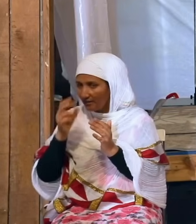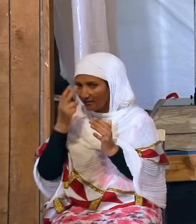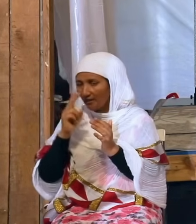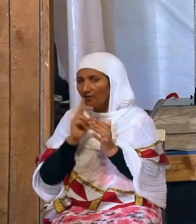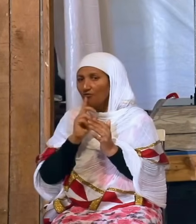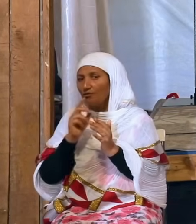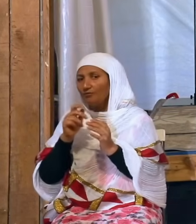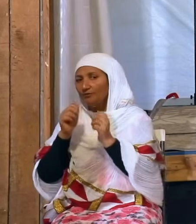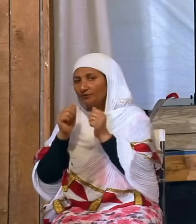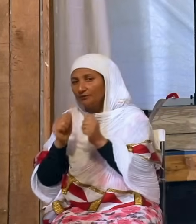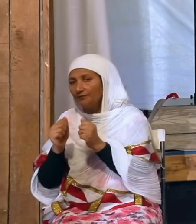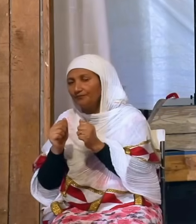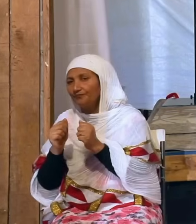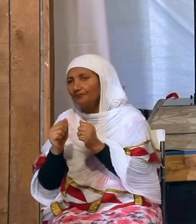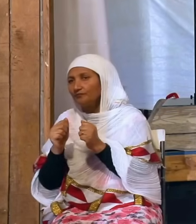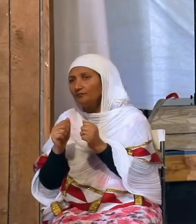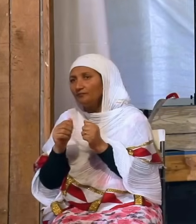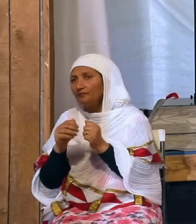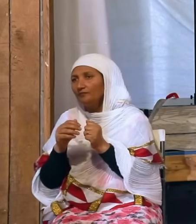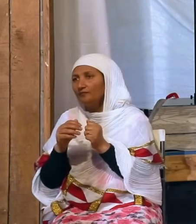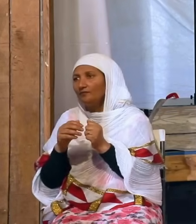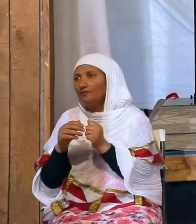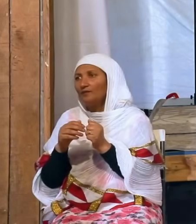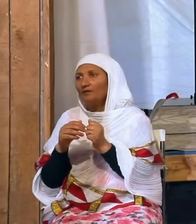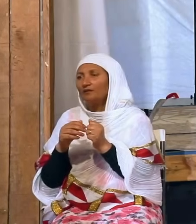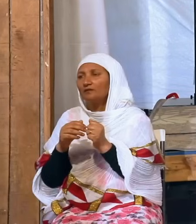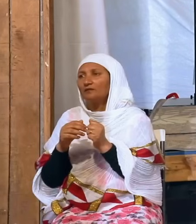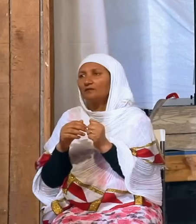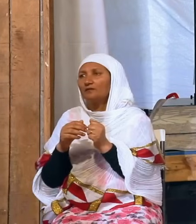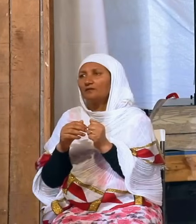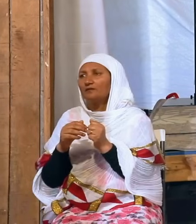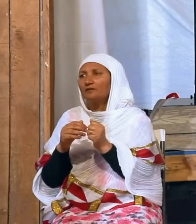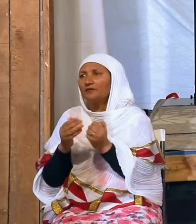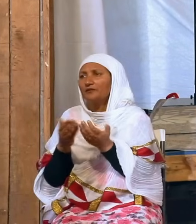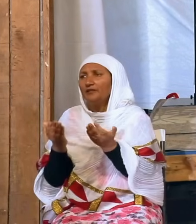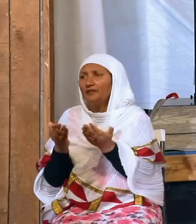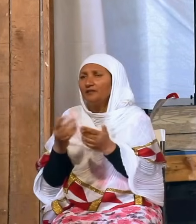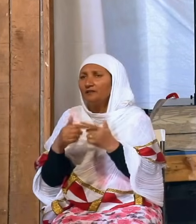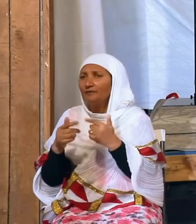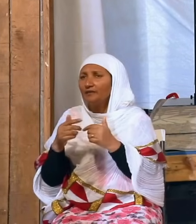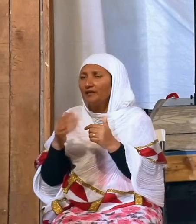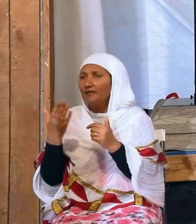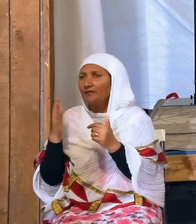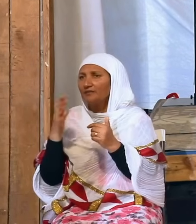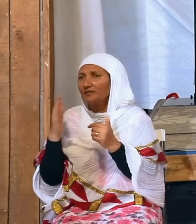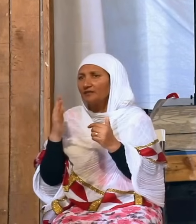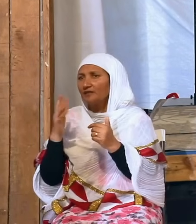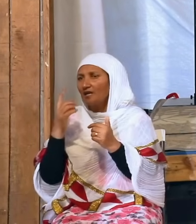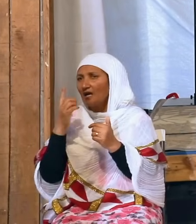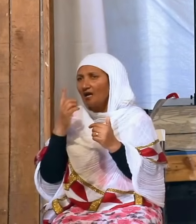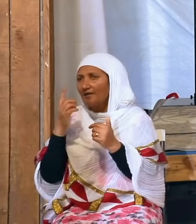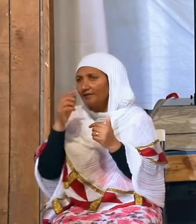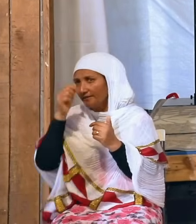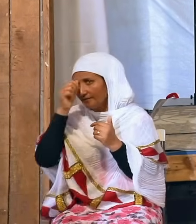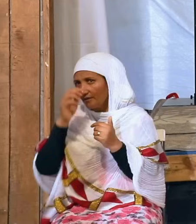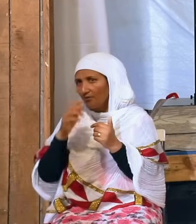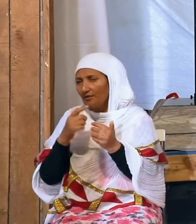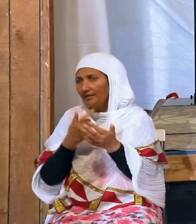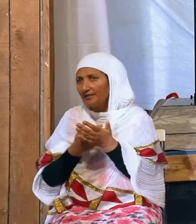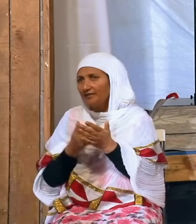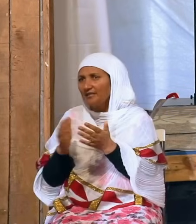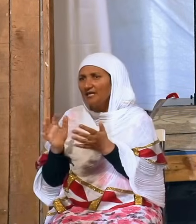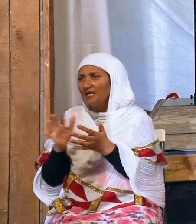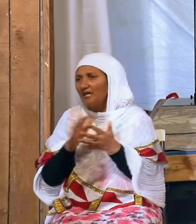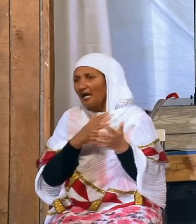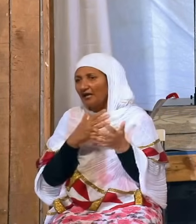እየተባለ ነው ይታየው እንግዲህ ያው ልርጅብኝ ከቴ መጣ ይመስለናል አንድ ሰው እንዲህ አንጣንቀዋል ማለት